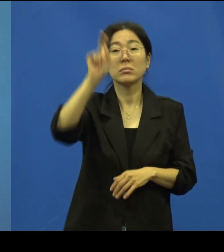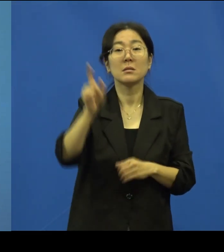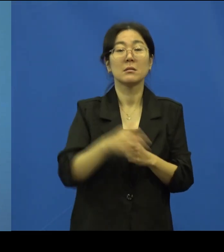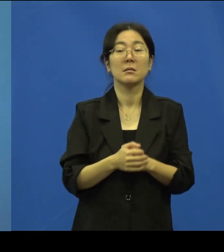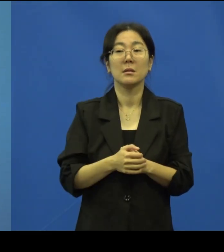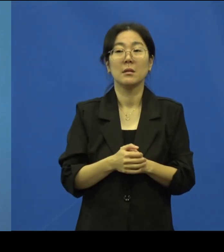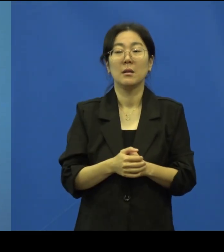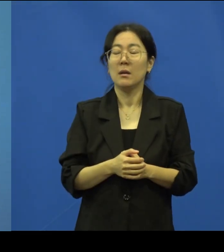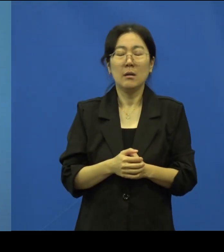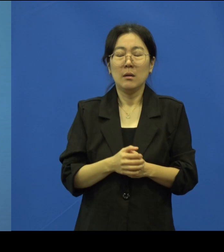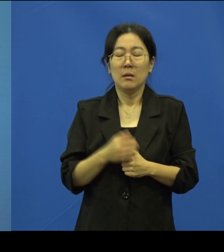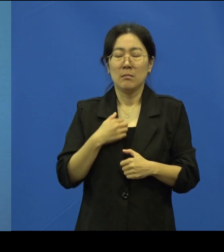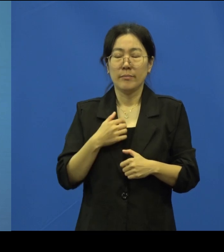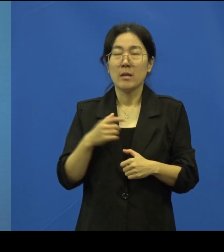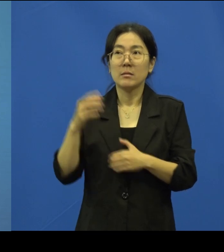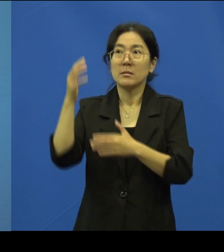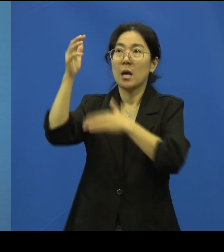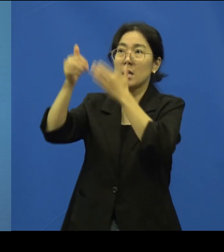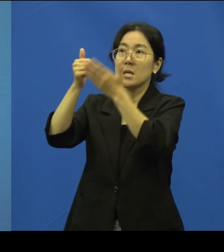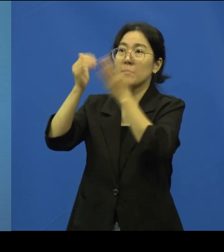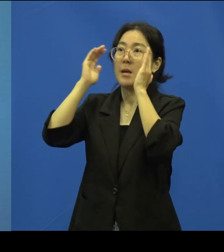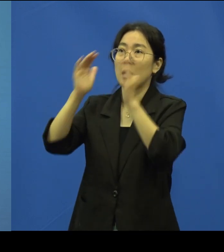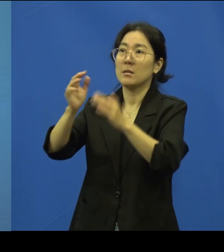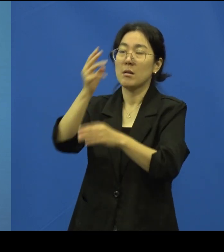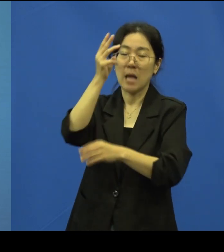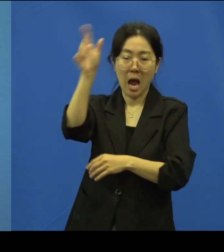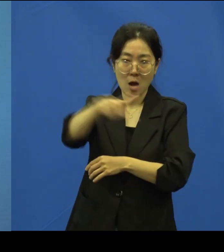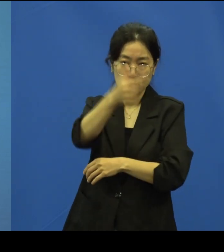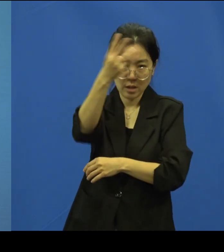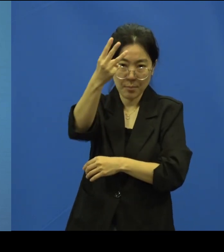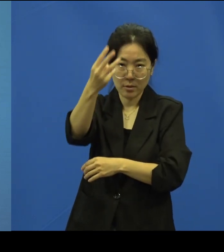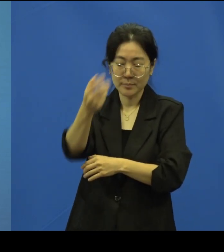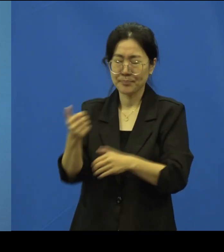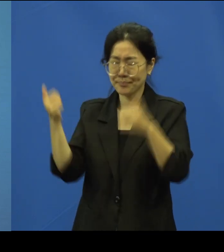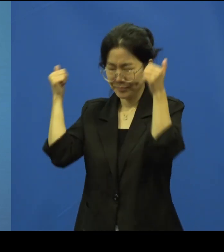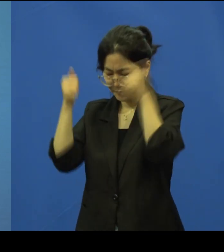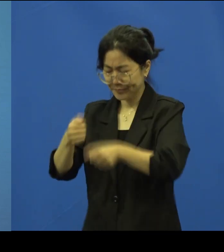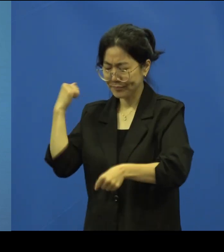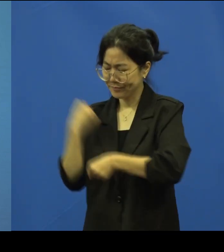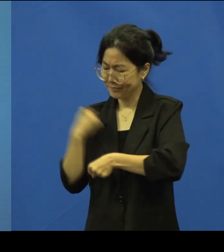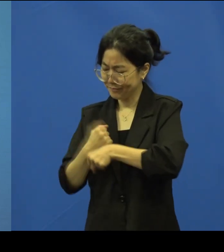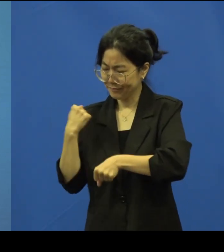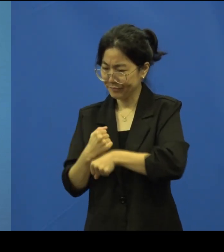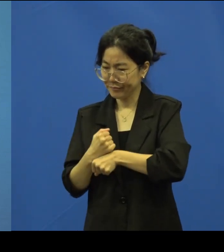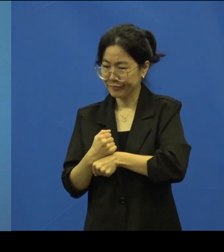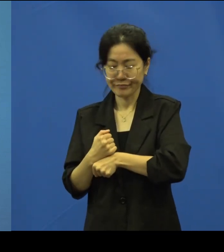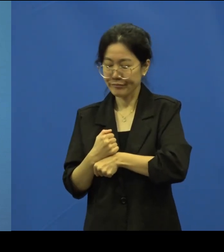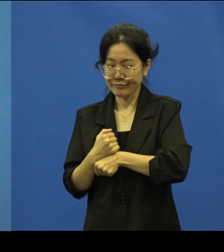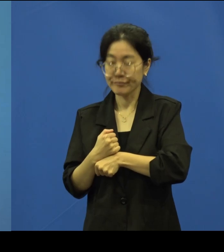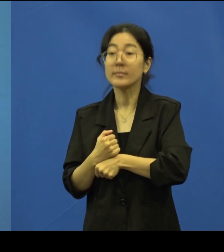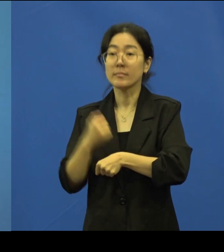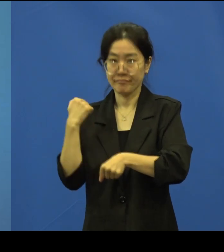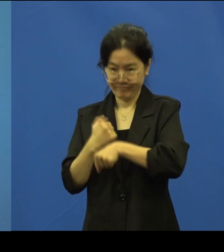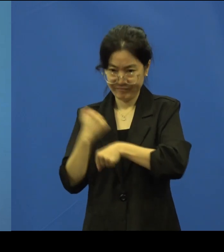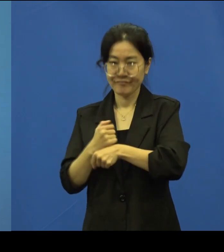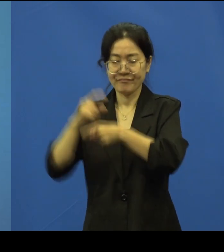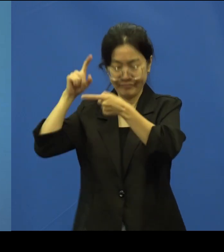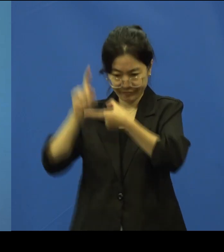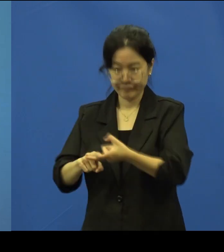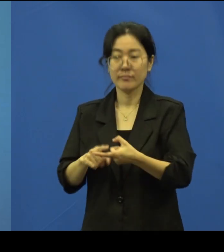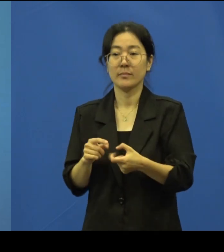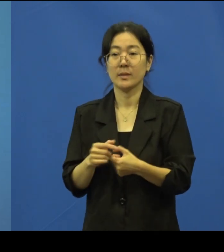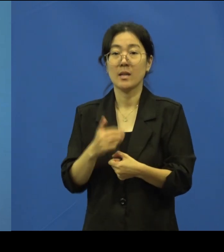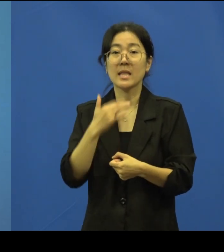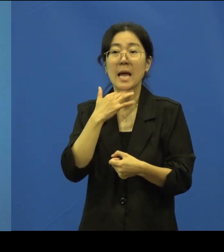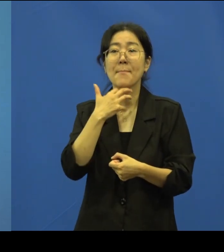때인 것이죠. 그러니까 다니엘은 10대에 끌려가서 나이가 80이 될 때까지 하루